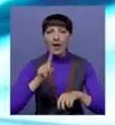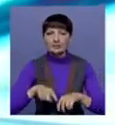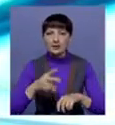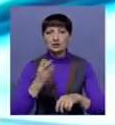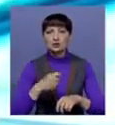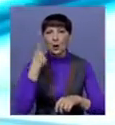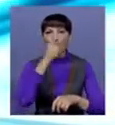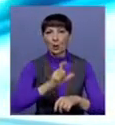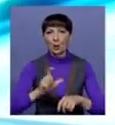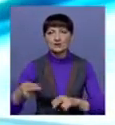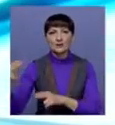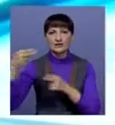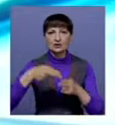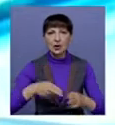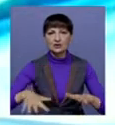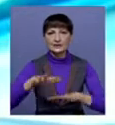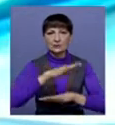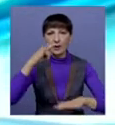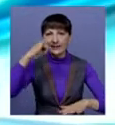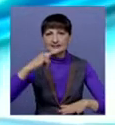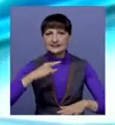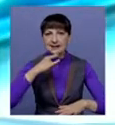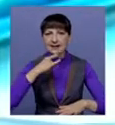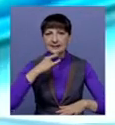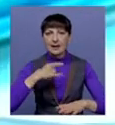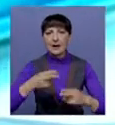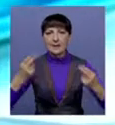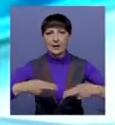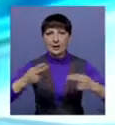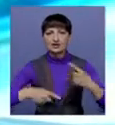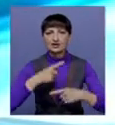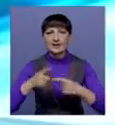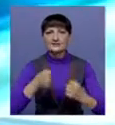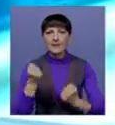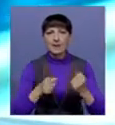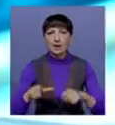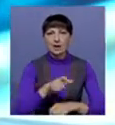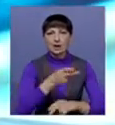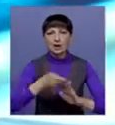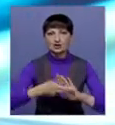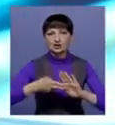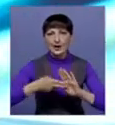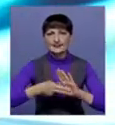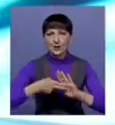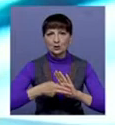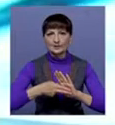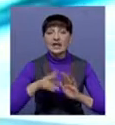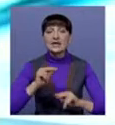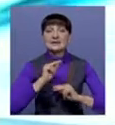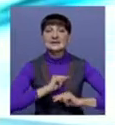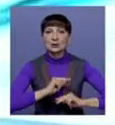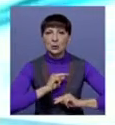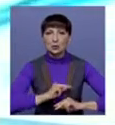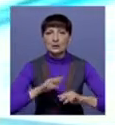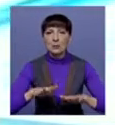говорила, лица, въезжающие на территорию Республики Казахстан в местах пропуска через автопереходы и железнодорожный транспорт. И сотрудники